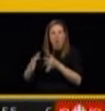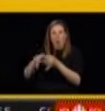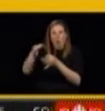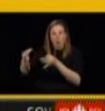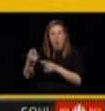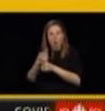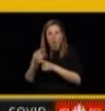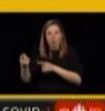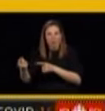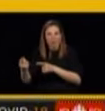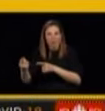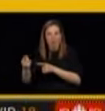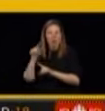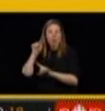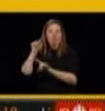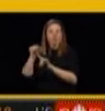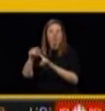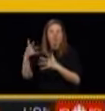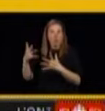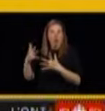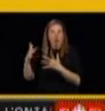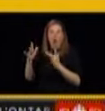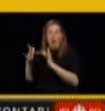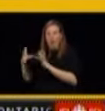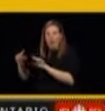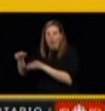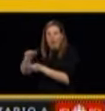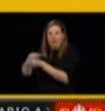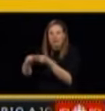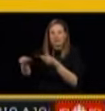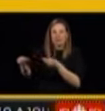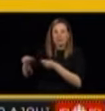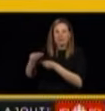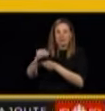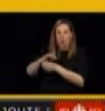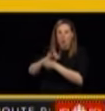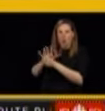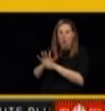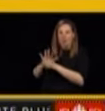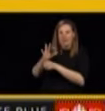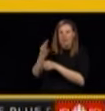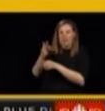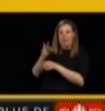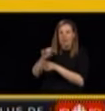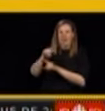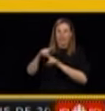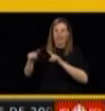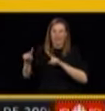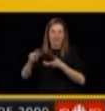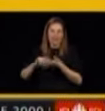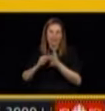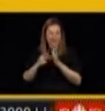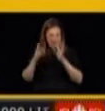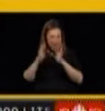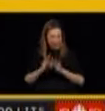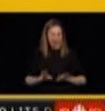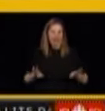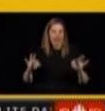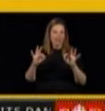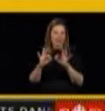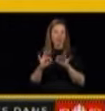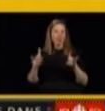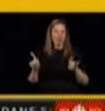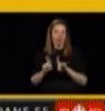pour éviter qu'il y ait des contacts avec d'autres personnes là, qui pourraient avoir la COVID-19. Donc, on a vraiment fait